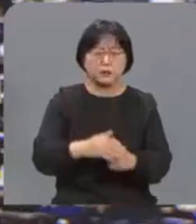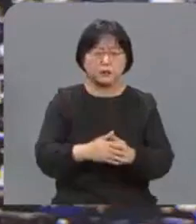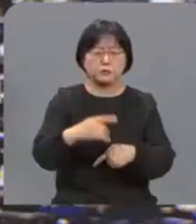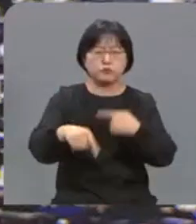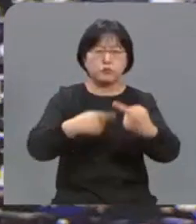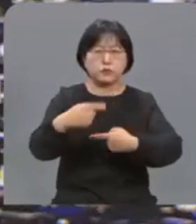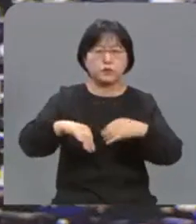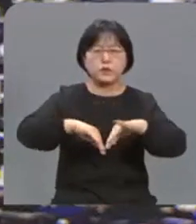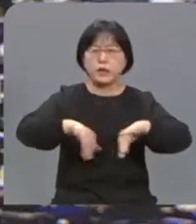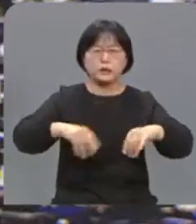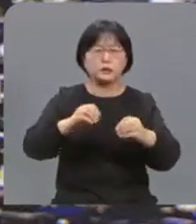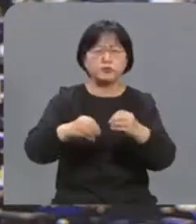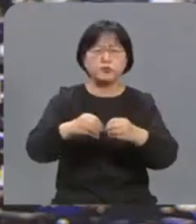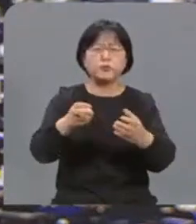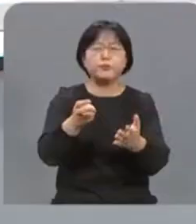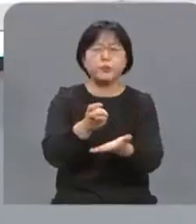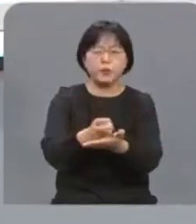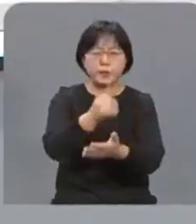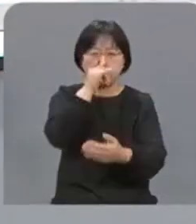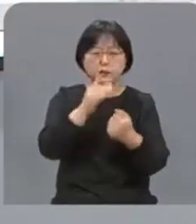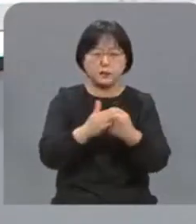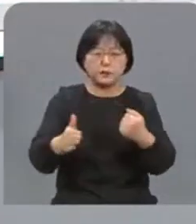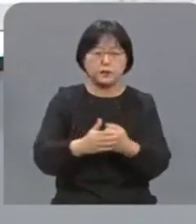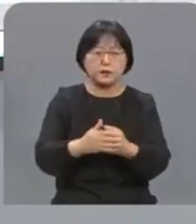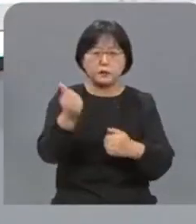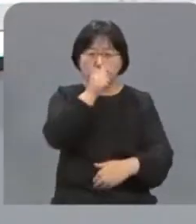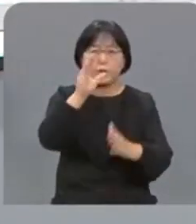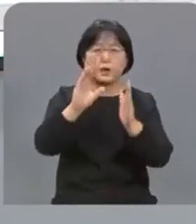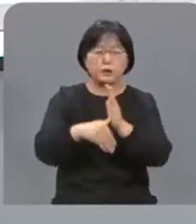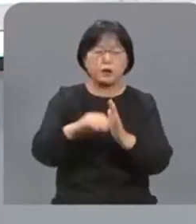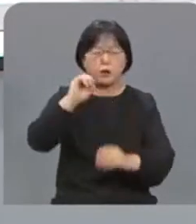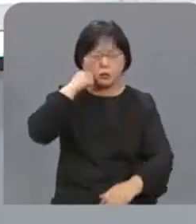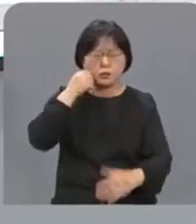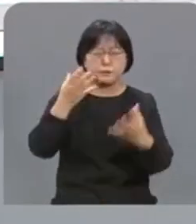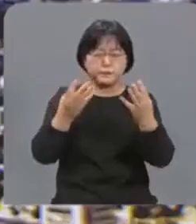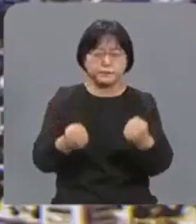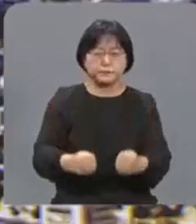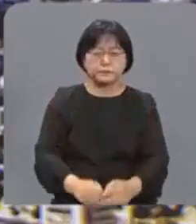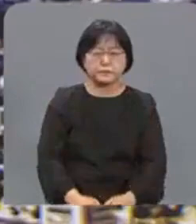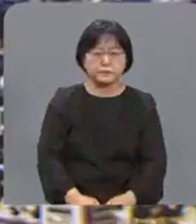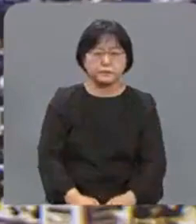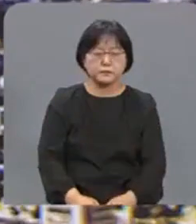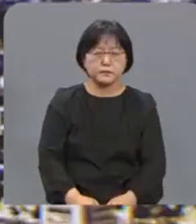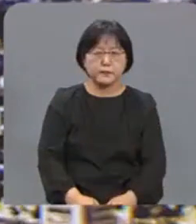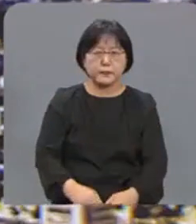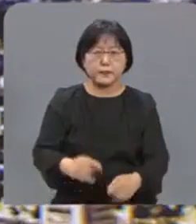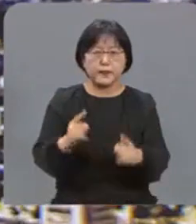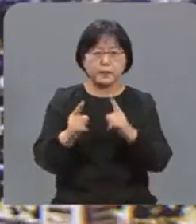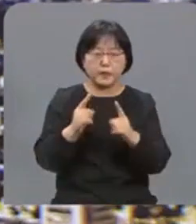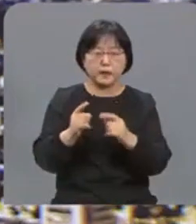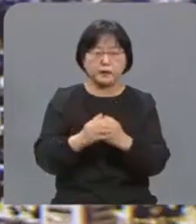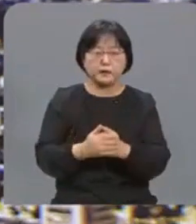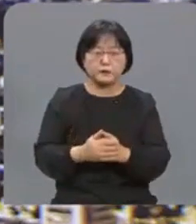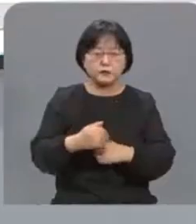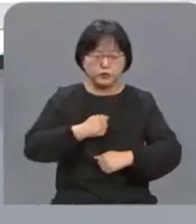수어는 전혀 다른 문법을 쓰고 있거든요. 그래서 통역할 때도 굉장히 어려움이 많습니다. 주의해야